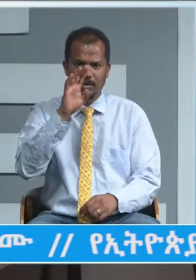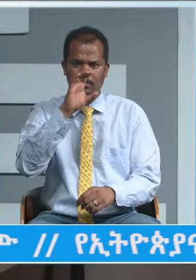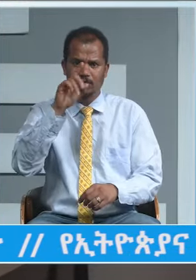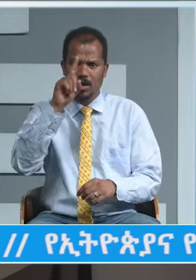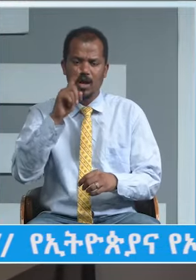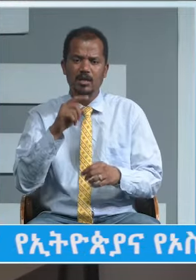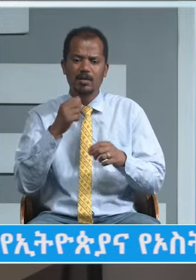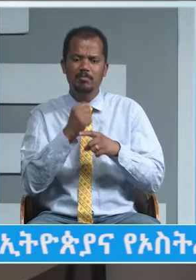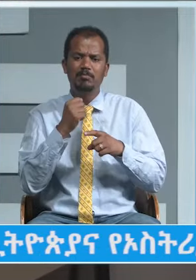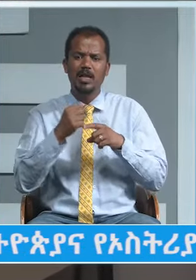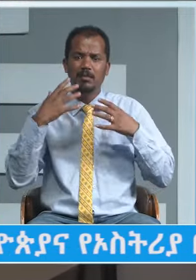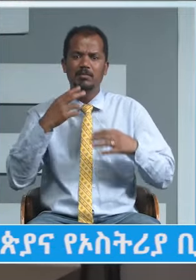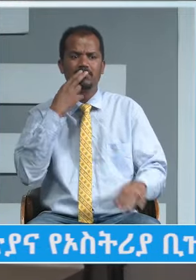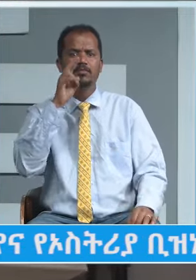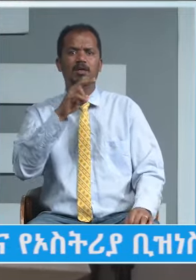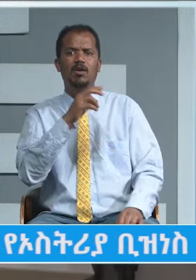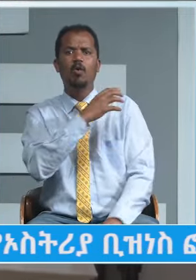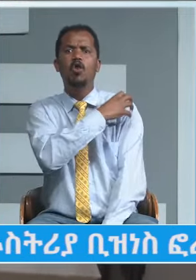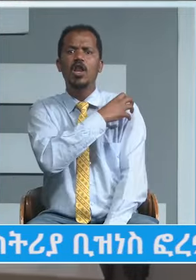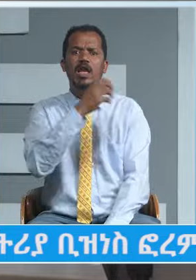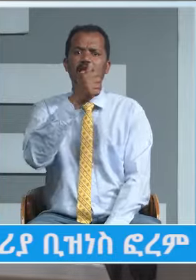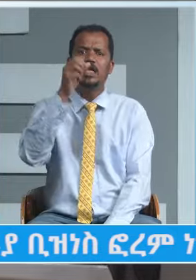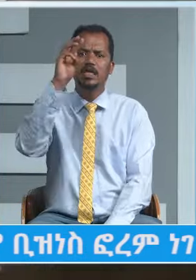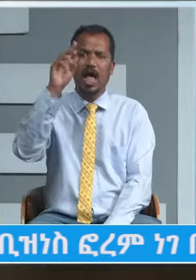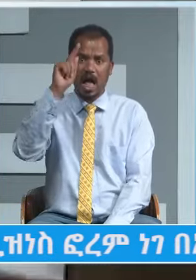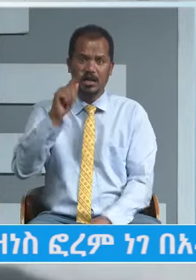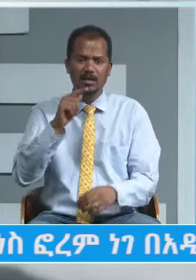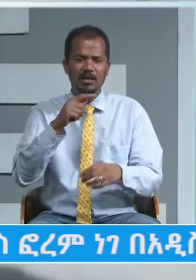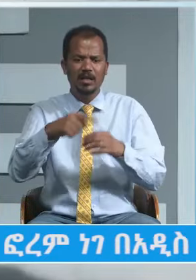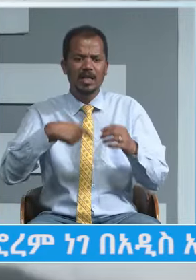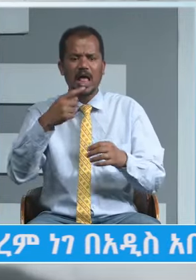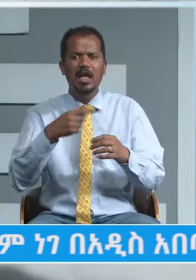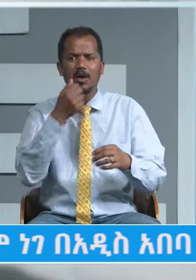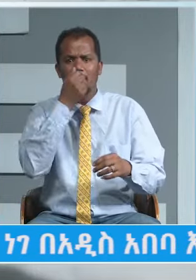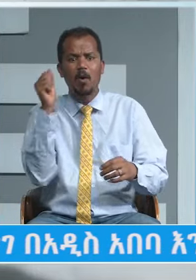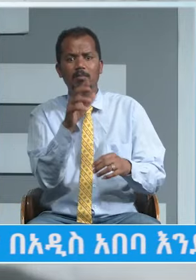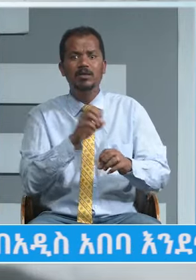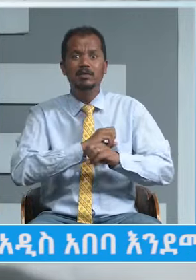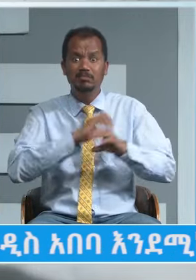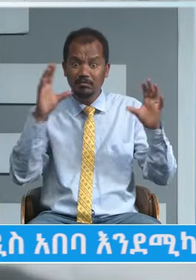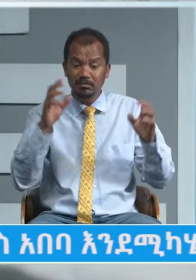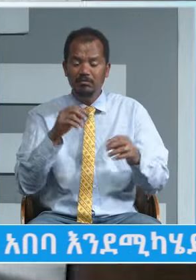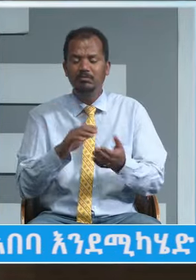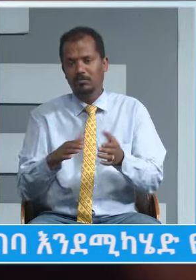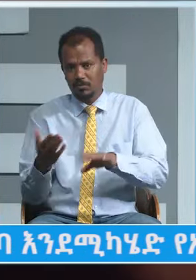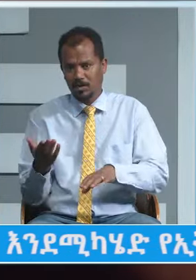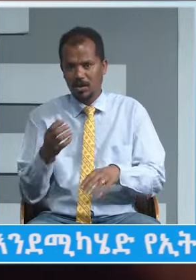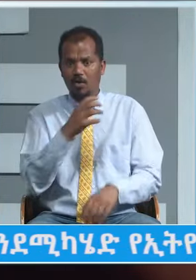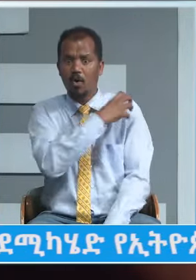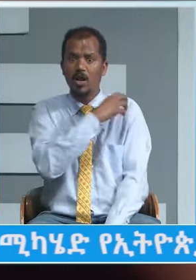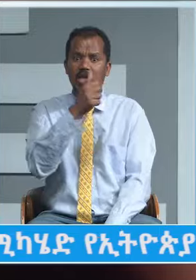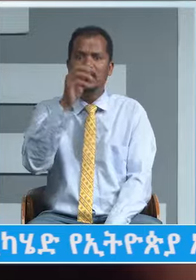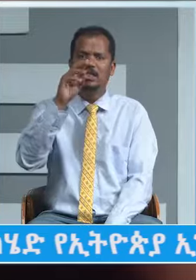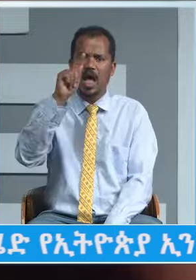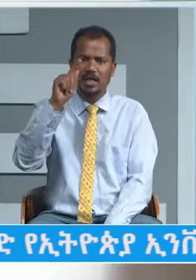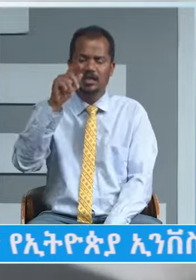የእስራኤል 401ኛ የብረት ለበስ ብርጌድ አዛዥ ኮሎኔል ኤሳን ዳክሳ በታንኩ ላይ በተፈጸመ የቦምብ ጥቃት መገደሉ ተነግሯል።